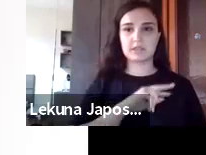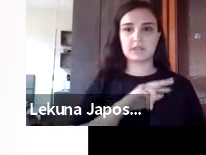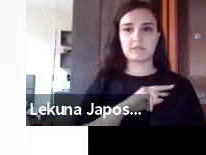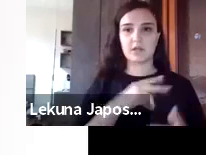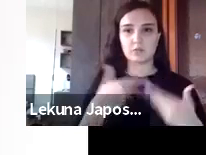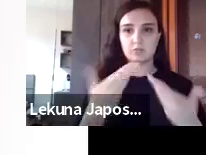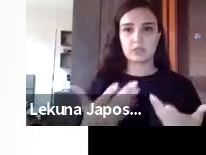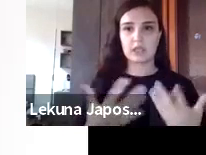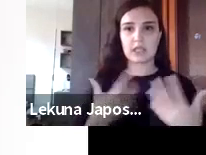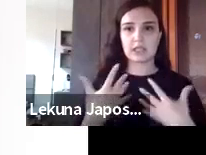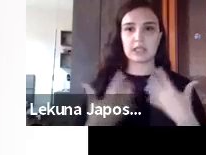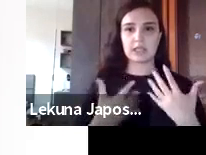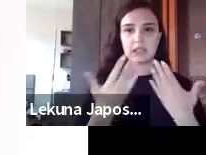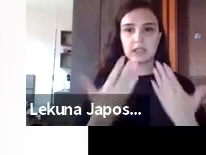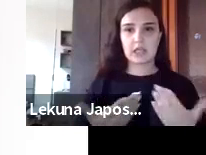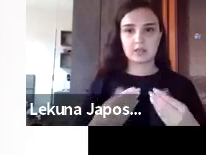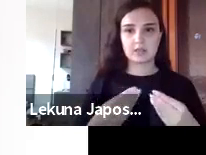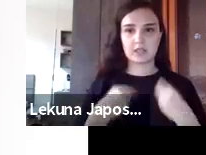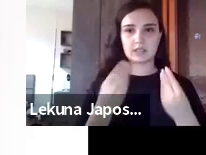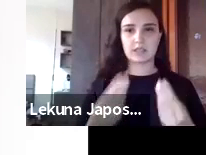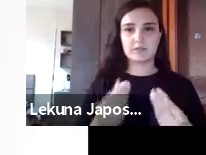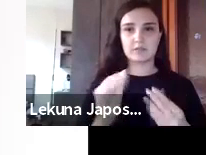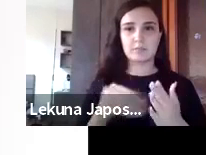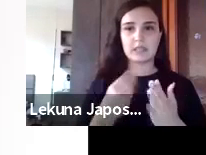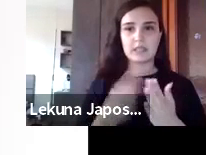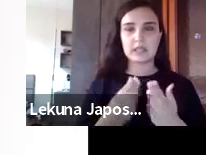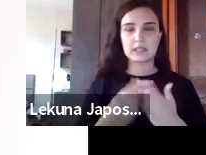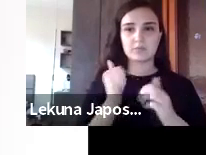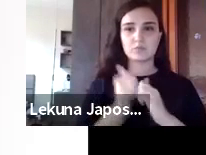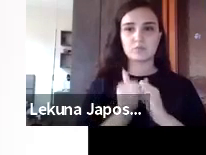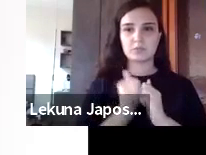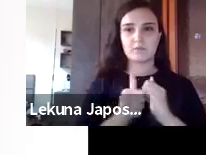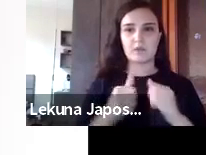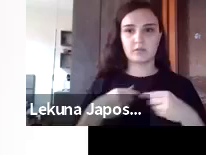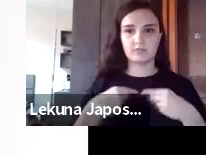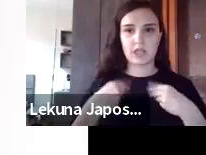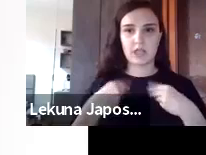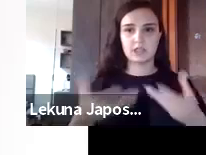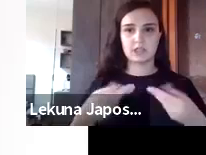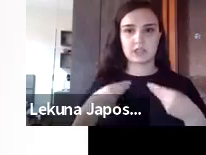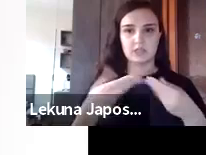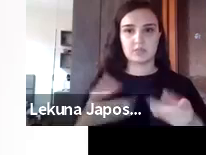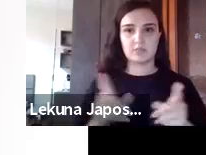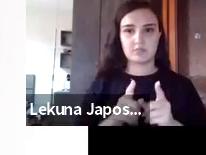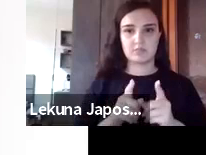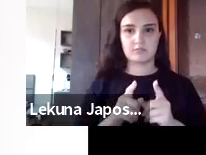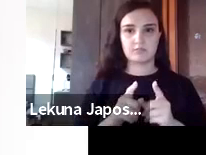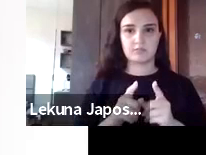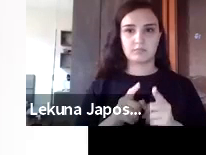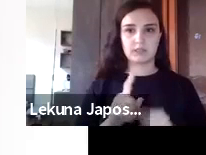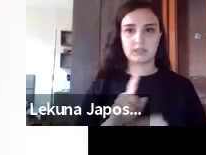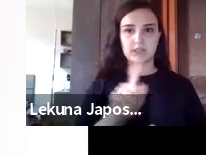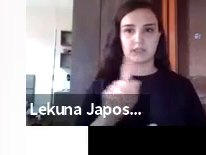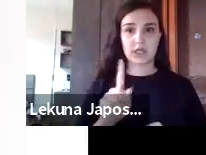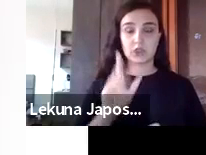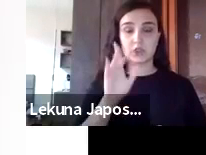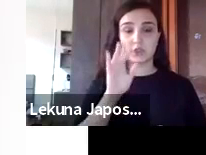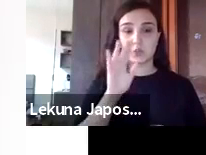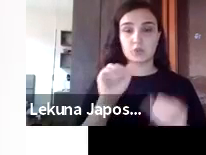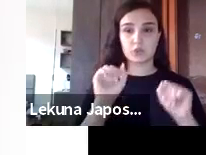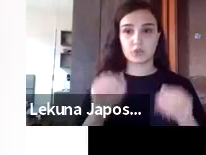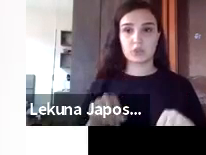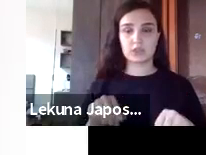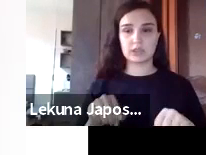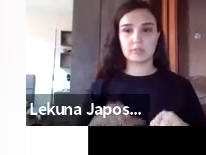გასცემს ენერგიას, გასცემს ფინანსებს, მუდმივად გასცემს და აი რაღაც მომენტში